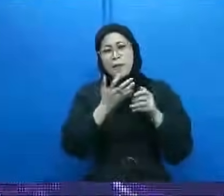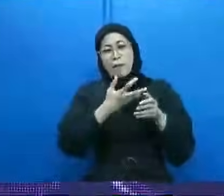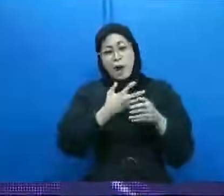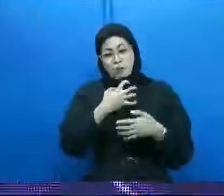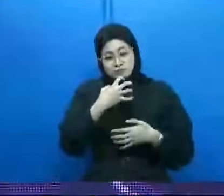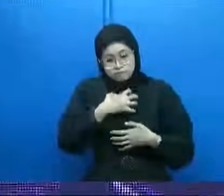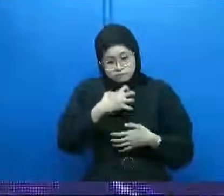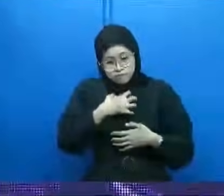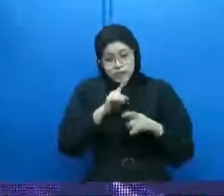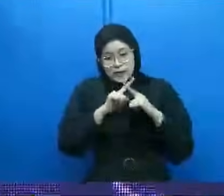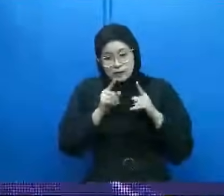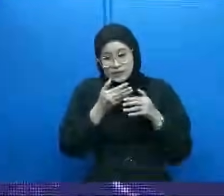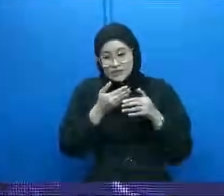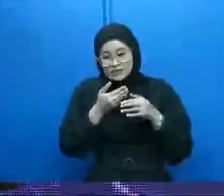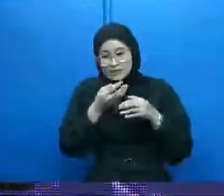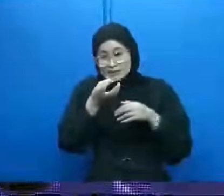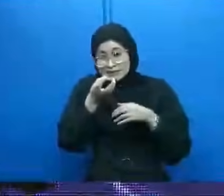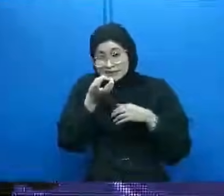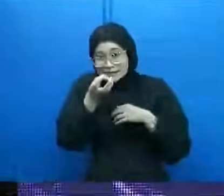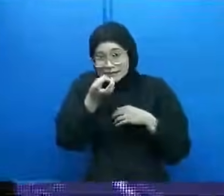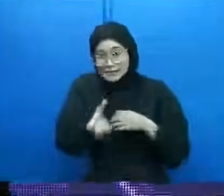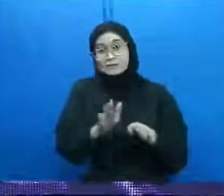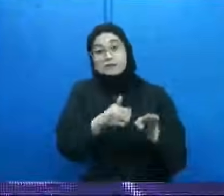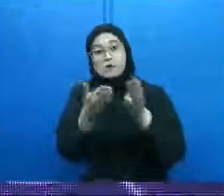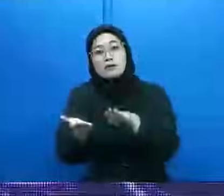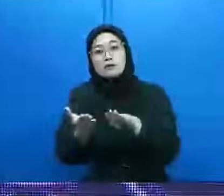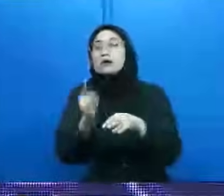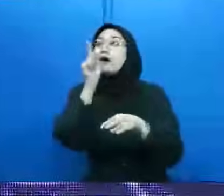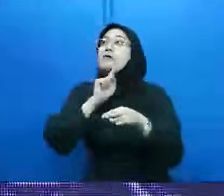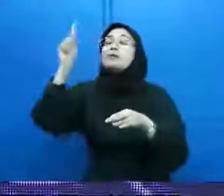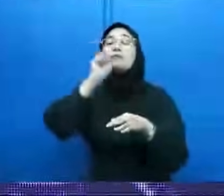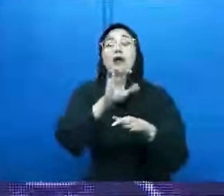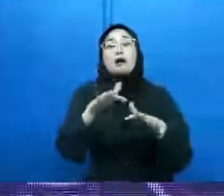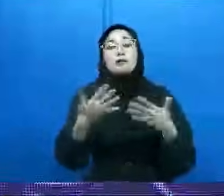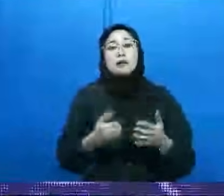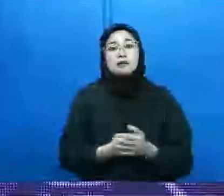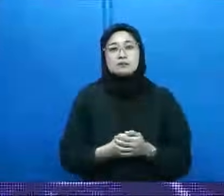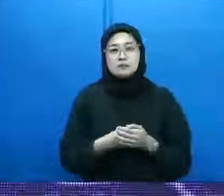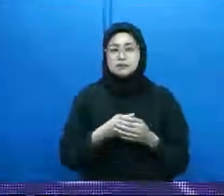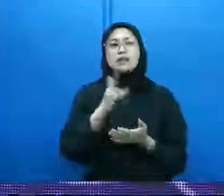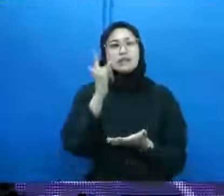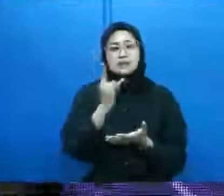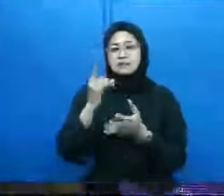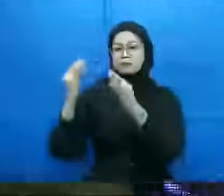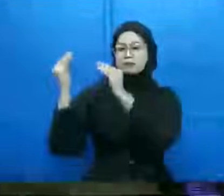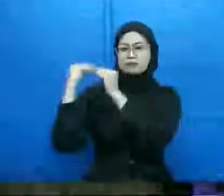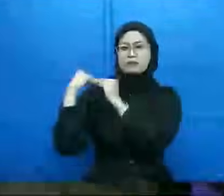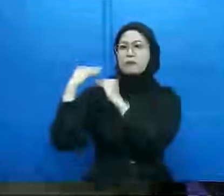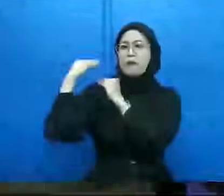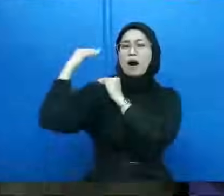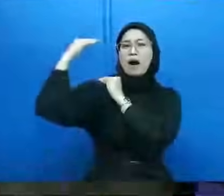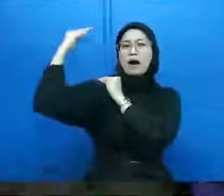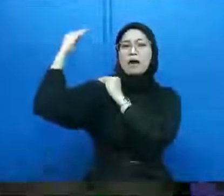pengen berubah, keluar dari tempat ini, wafat kemudian. Apa kata Allah? Dituliskan pahala taubatnya, dituliskan